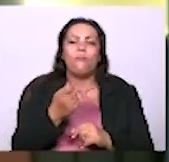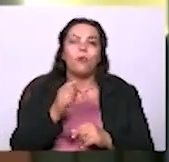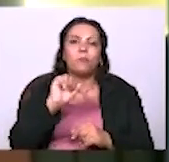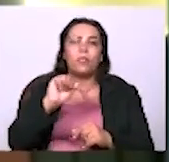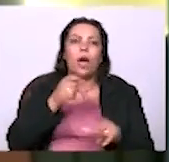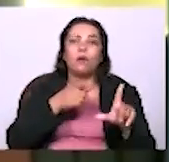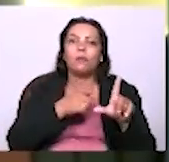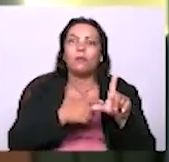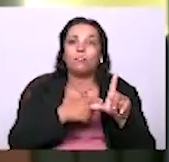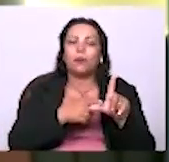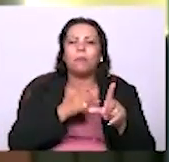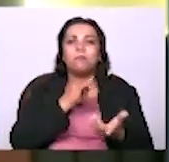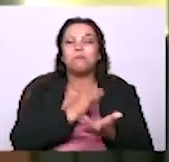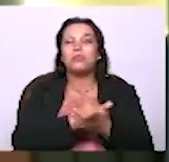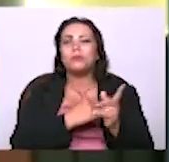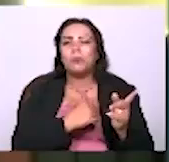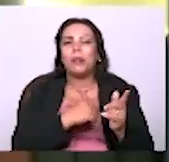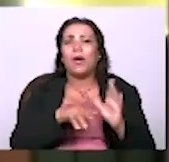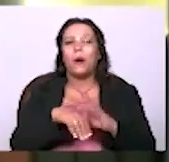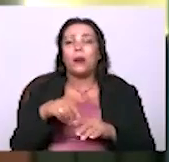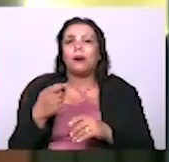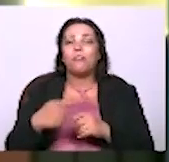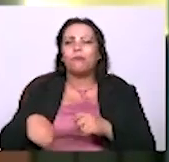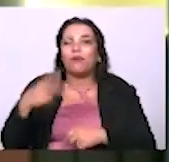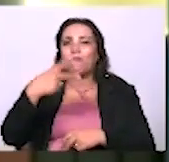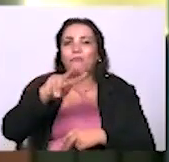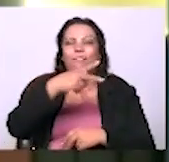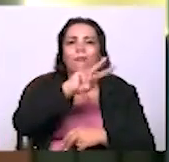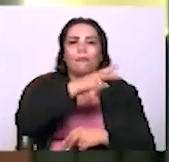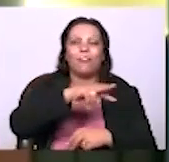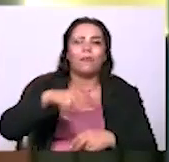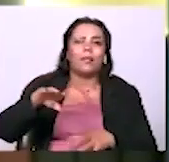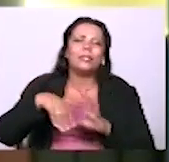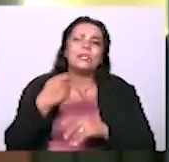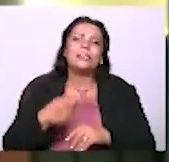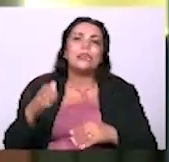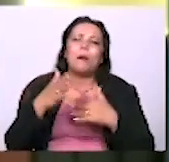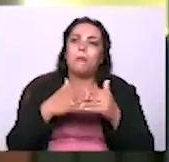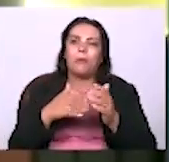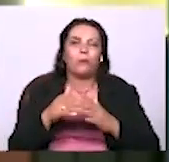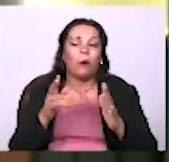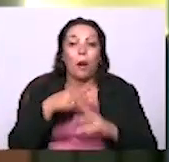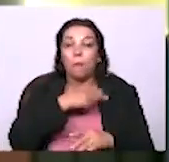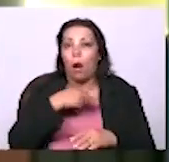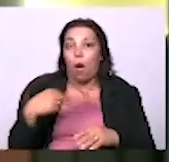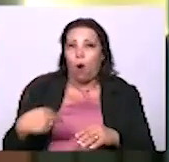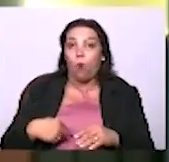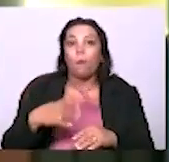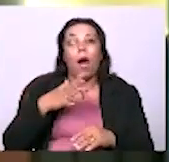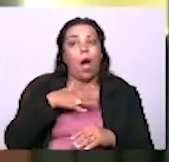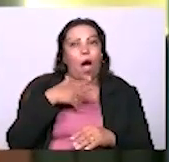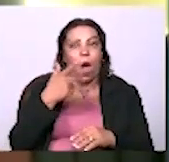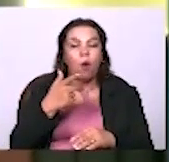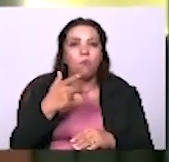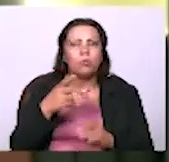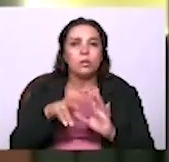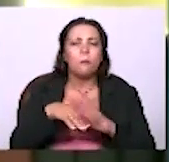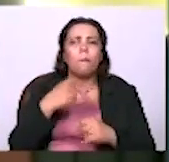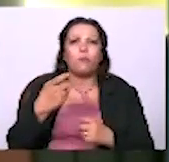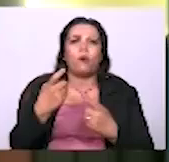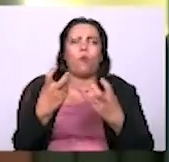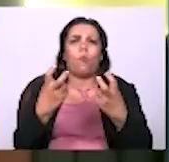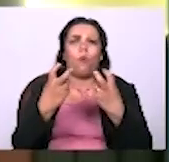البتروليه تكه لزياده الاسعار بشكل غير مبرر يعني اذا كانت الحكومه عايزه تكبح